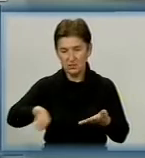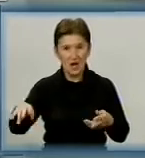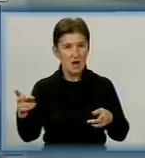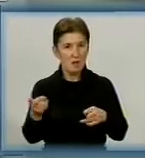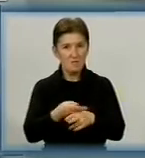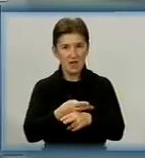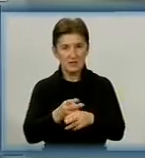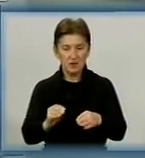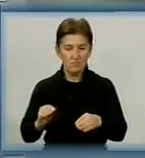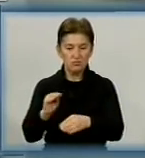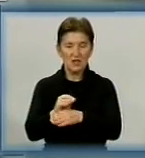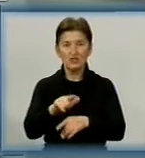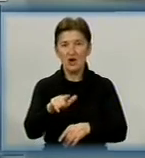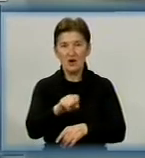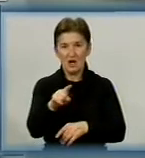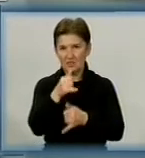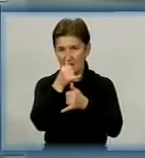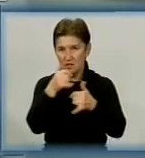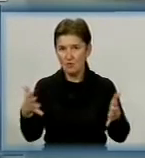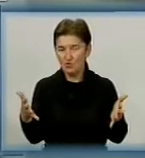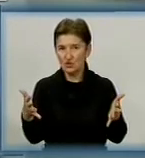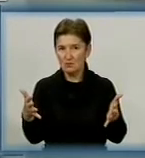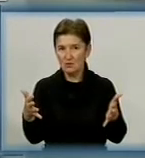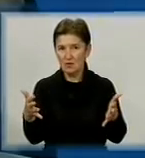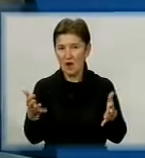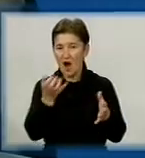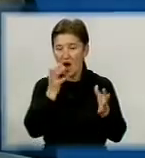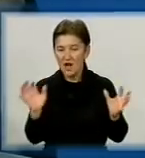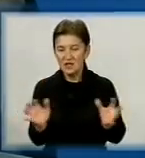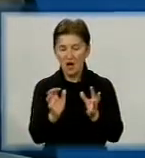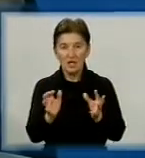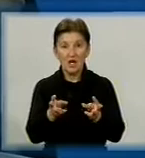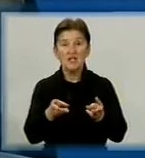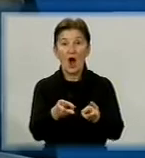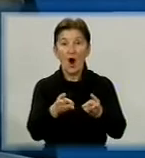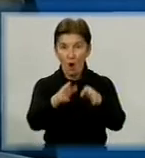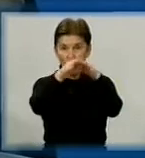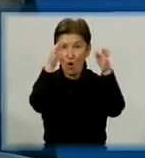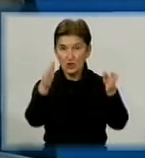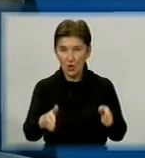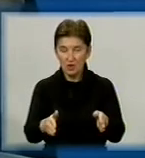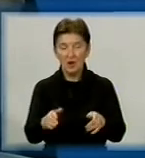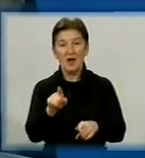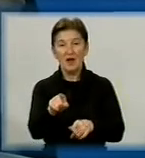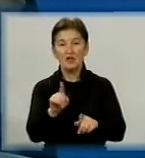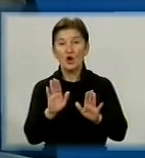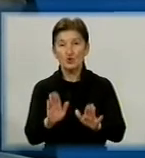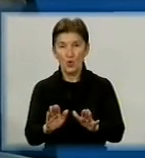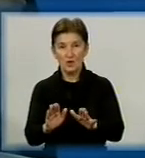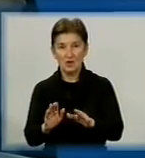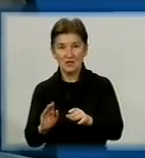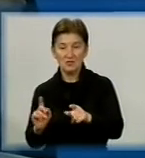газу ми не можемо нагріти наші котли, котли не працюють. Тобто це тільки з подачі